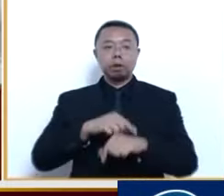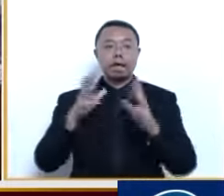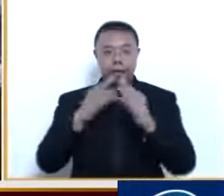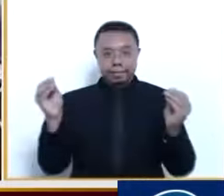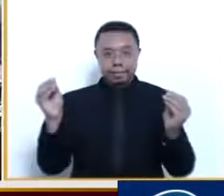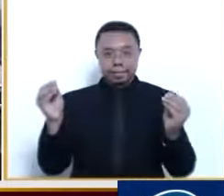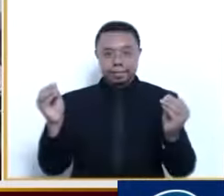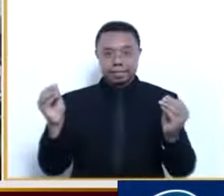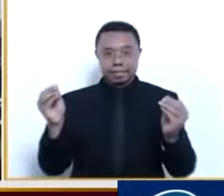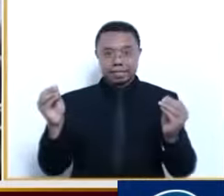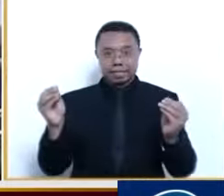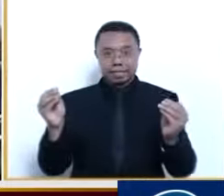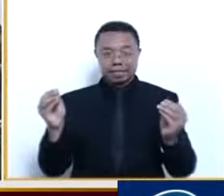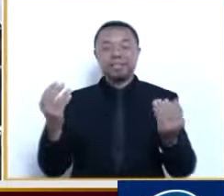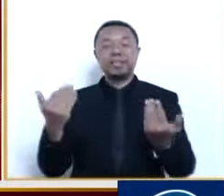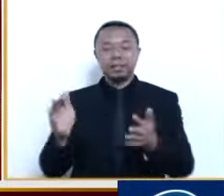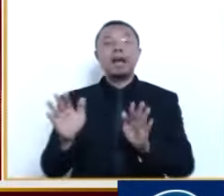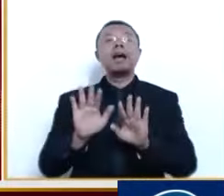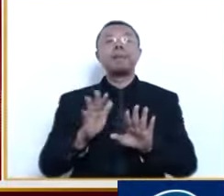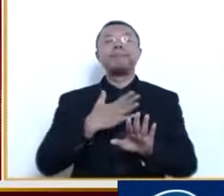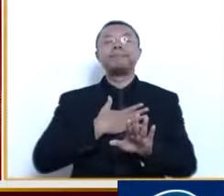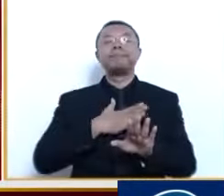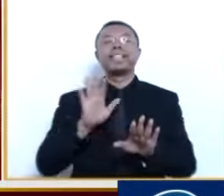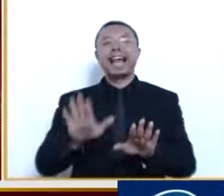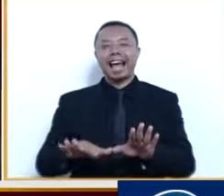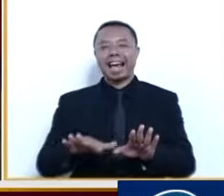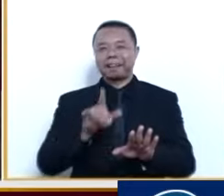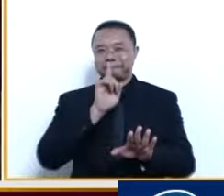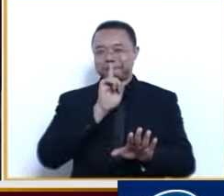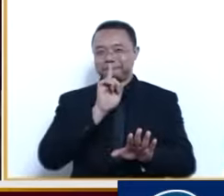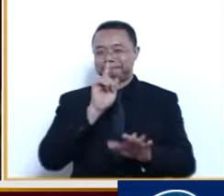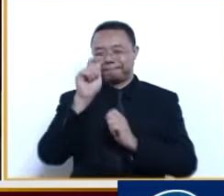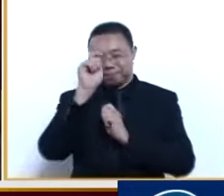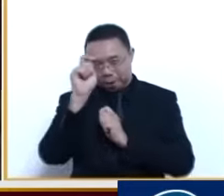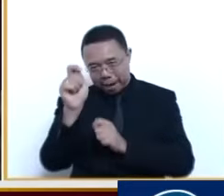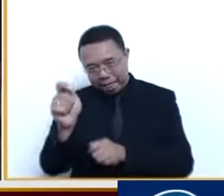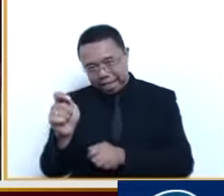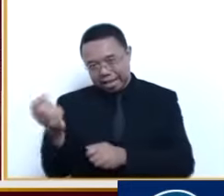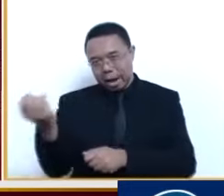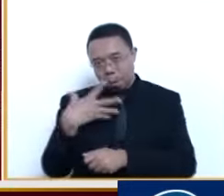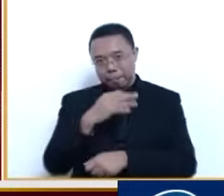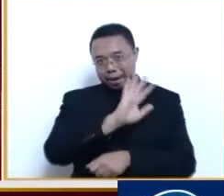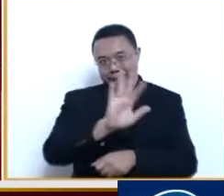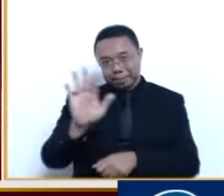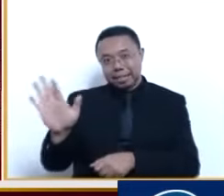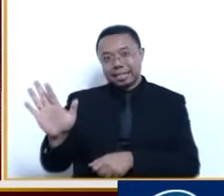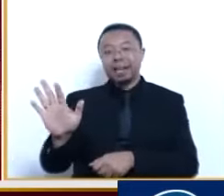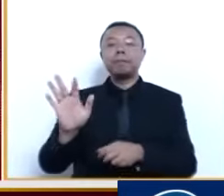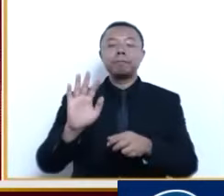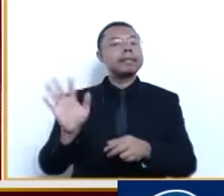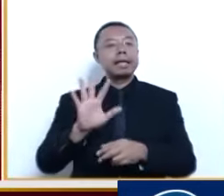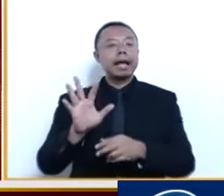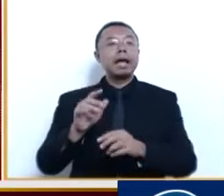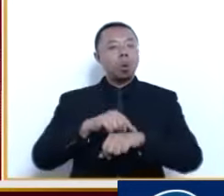untuk memberikan jawaban Terima kasih mohon tenang terlebih dahulu Mari kita Hargai Dan juga kita hormati masing-masing Pasangan calon dalam